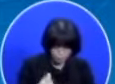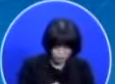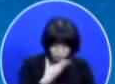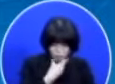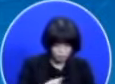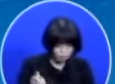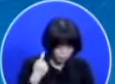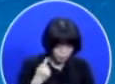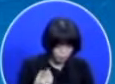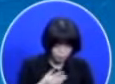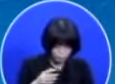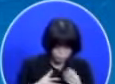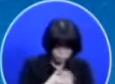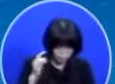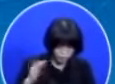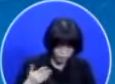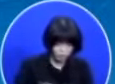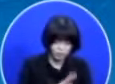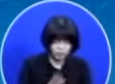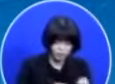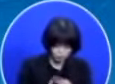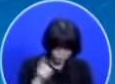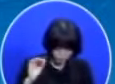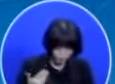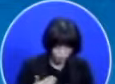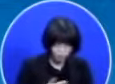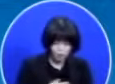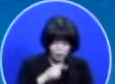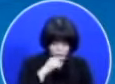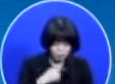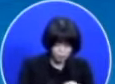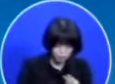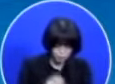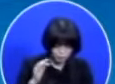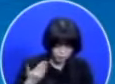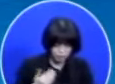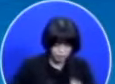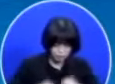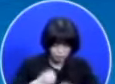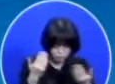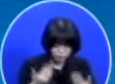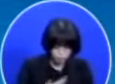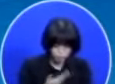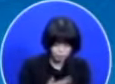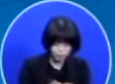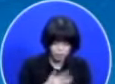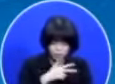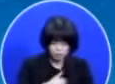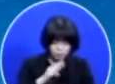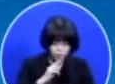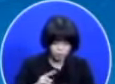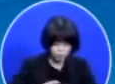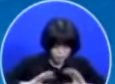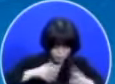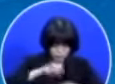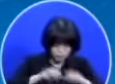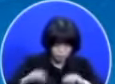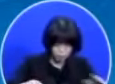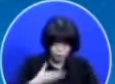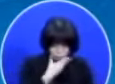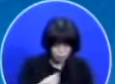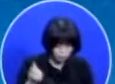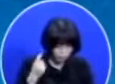통일되고 사랑으로 하나되고 민족이 하나되는 역사 주소서 주여 세계 열방에 복음을 전하는